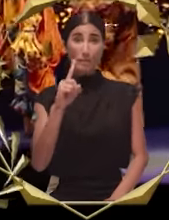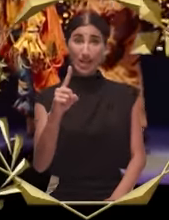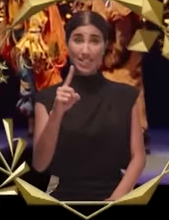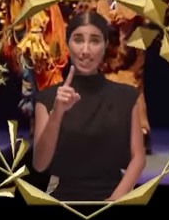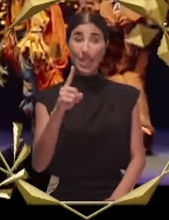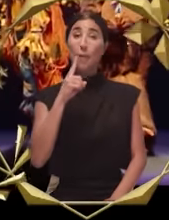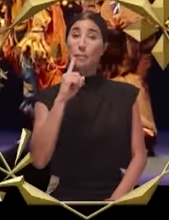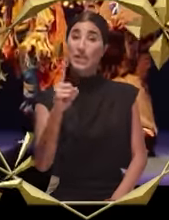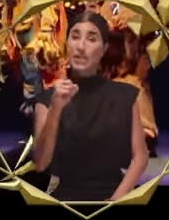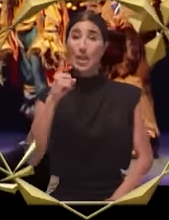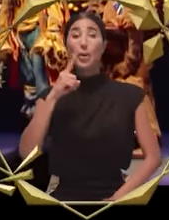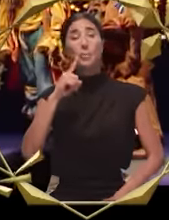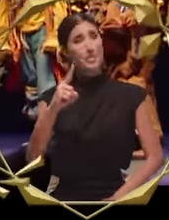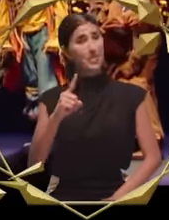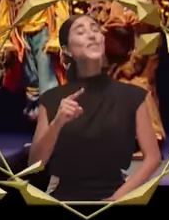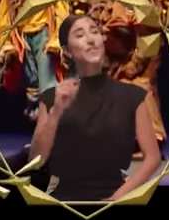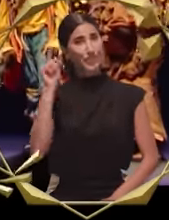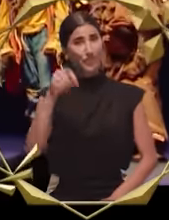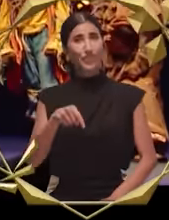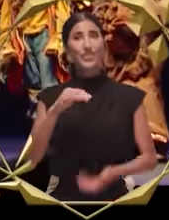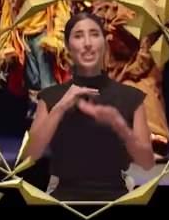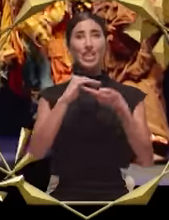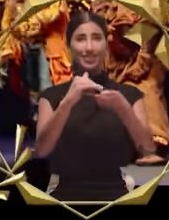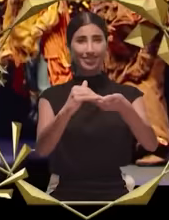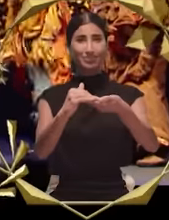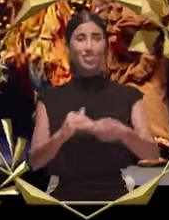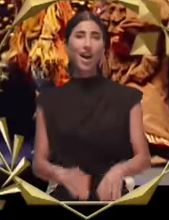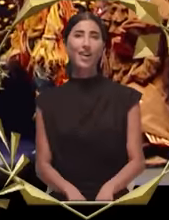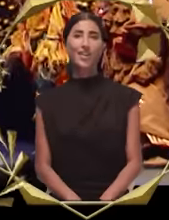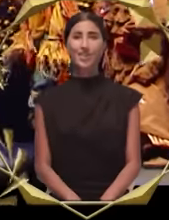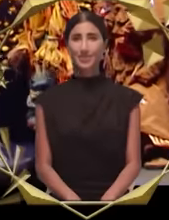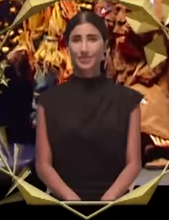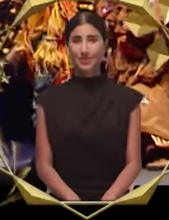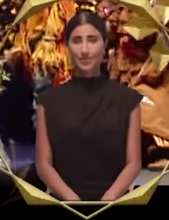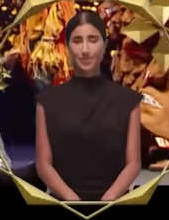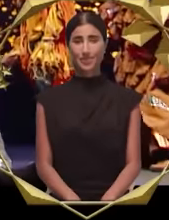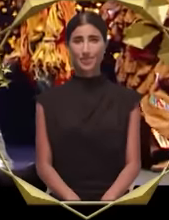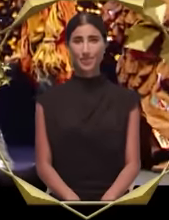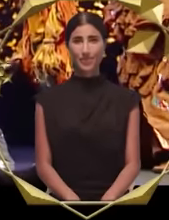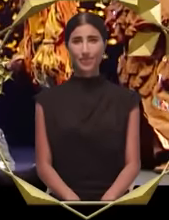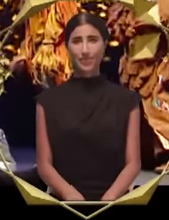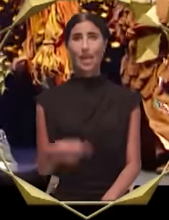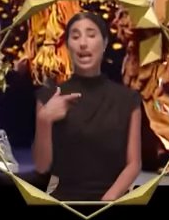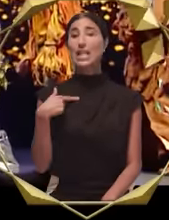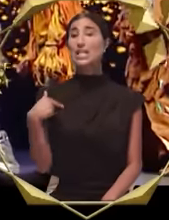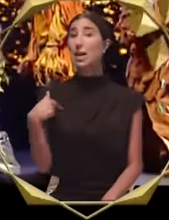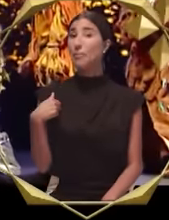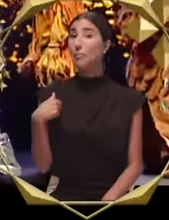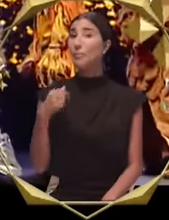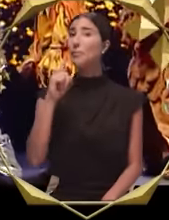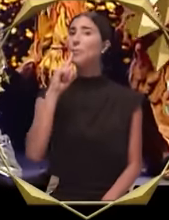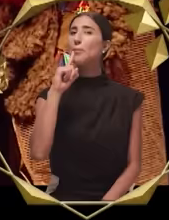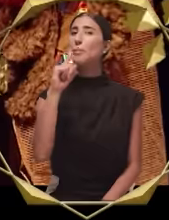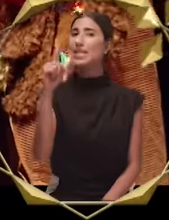في دليلك تم تمارد كامن اسمه